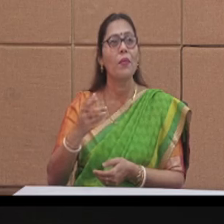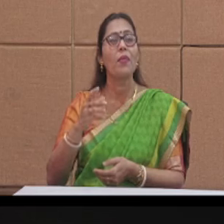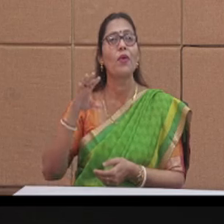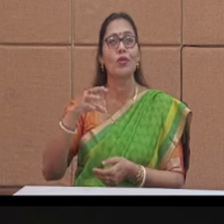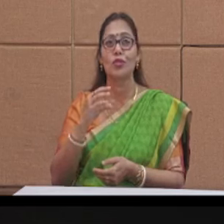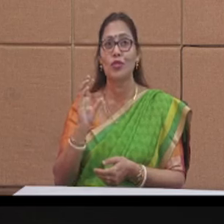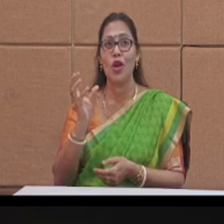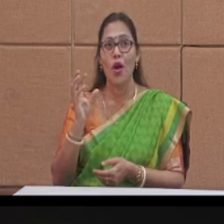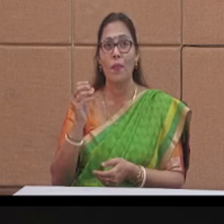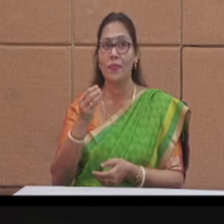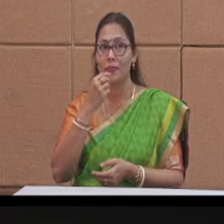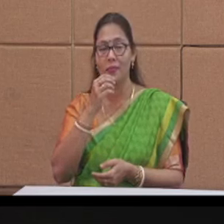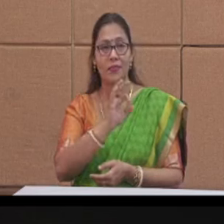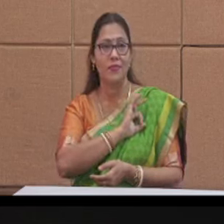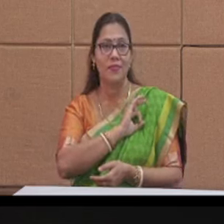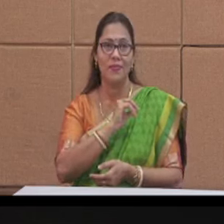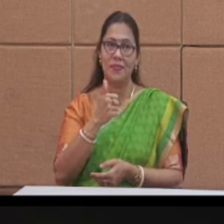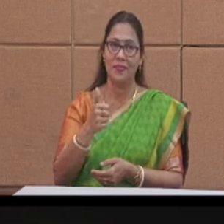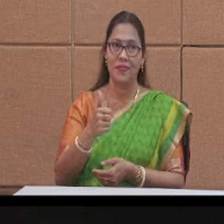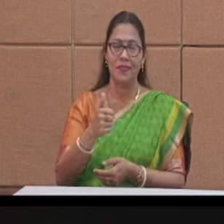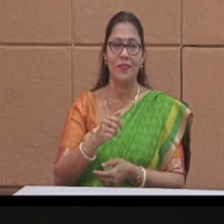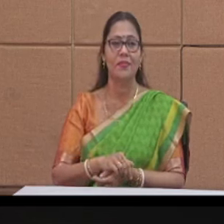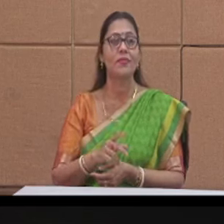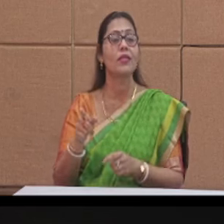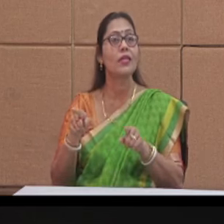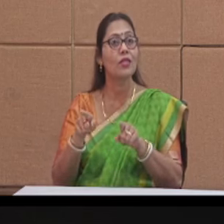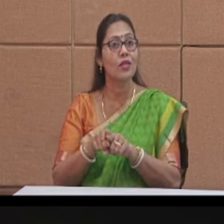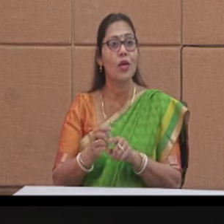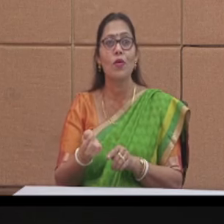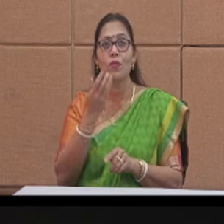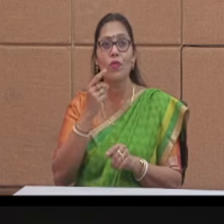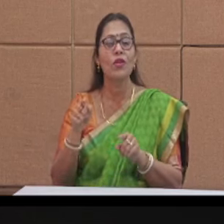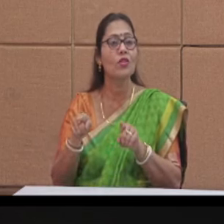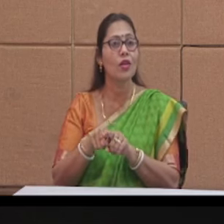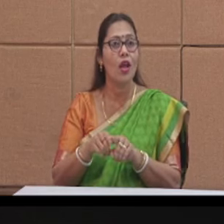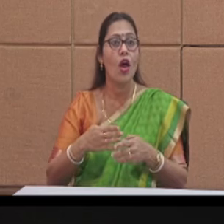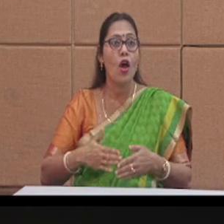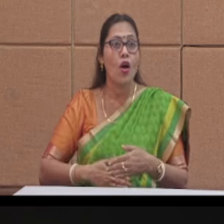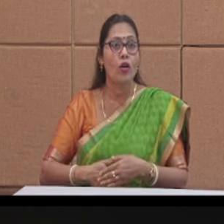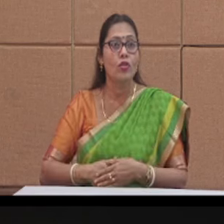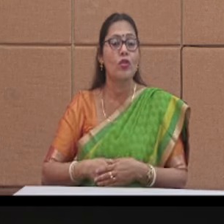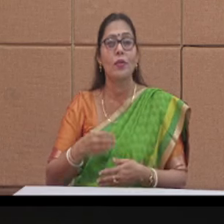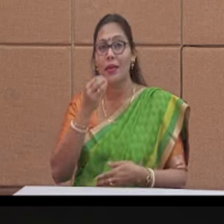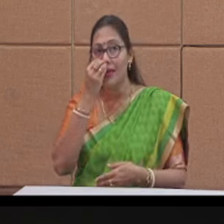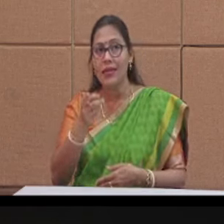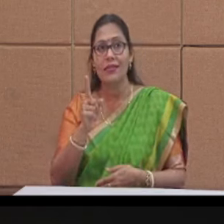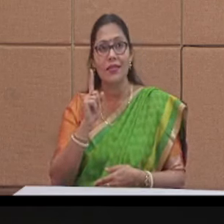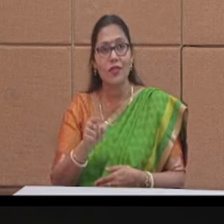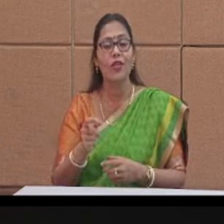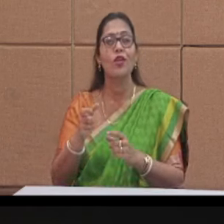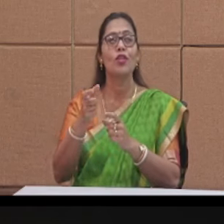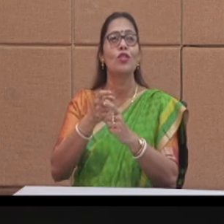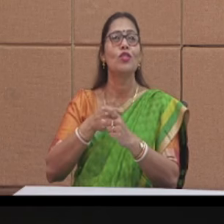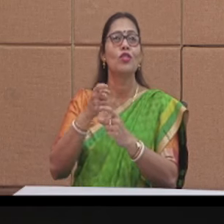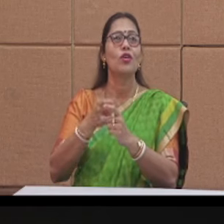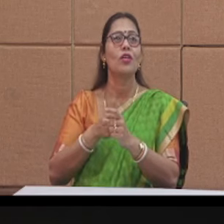আলুর চপ খেতে ভালো পছন্দ করতে পারি সঙ্গে হজম করতে যাতে সুবিধা হয় একটু